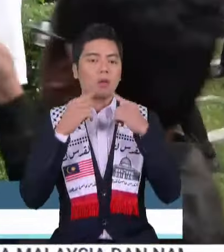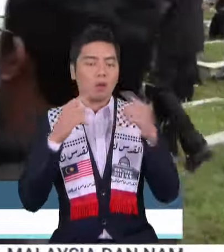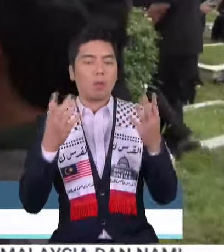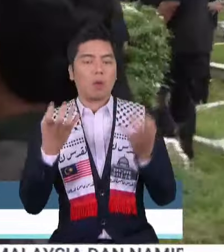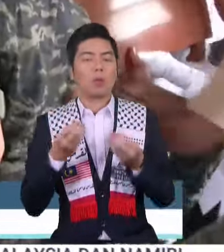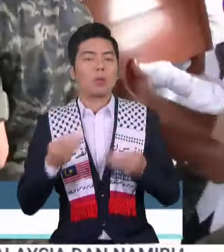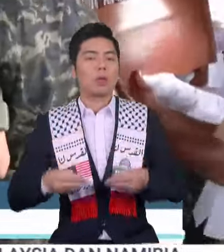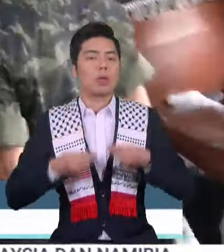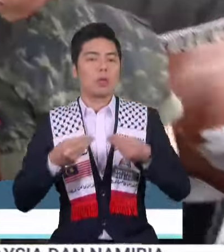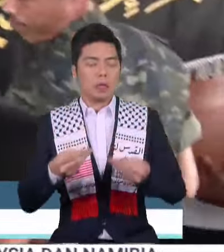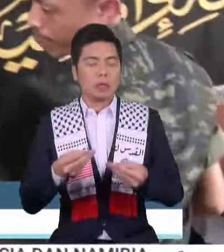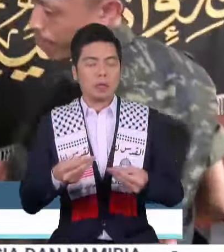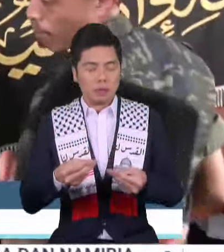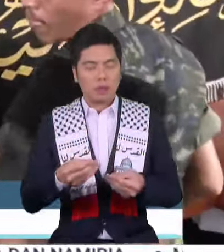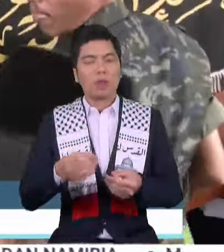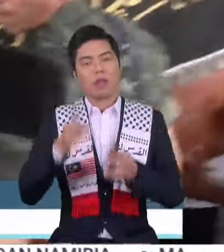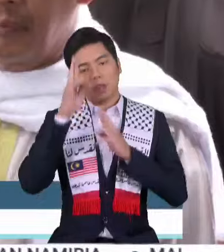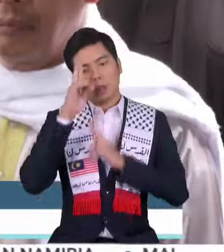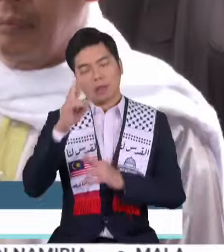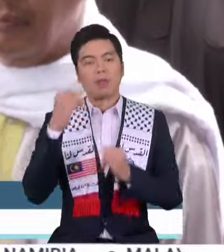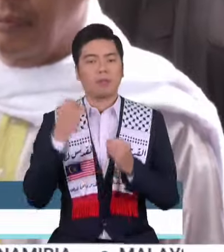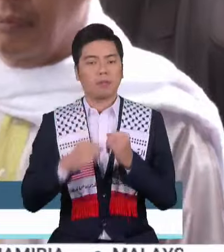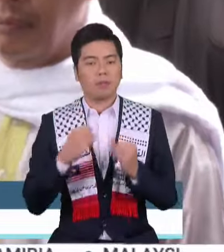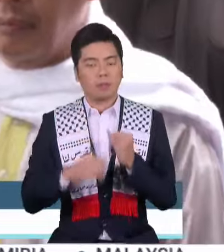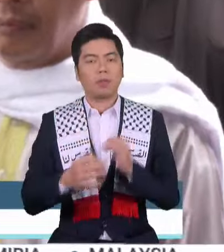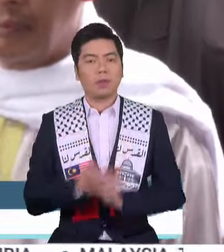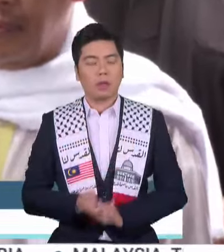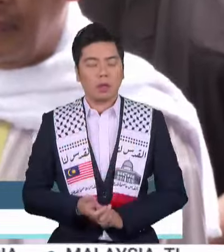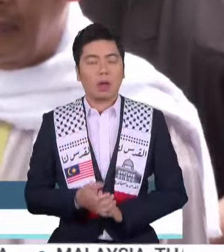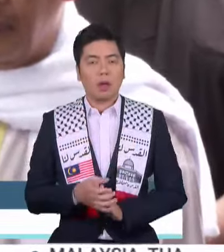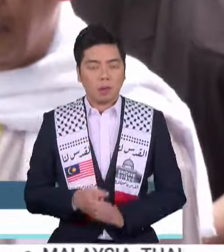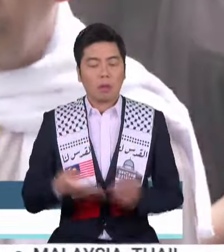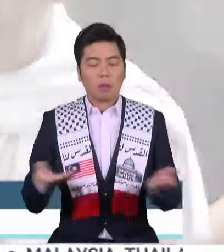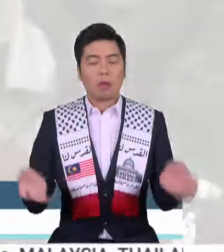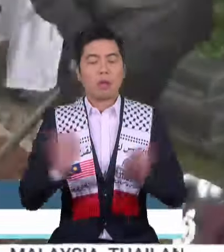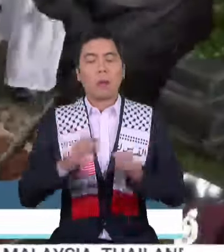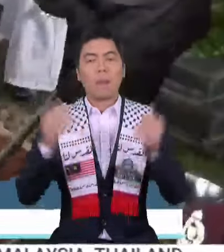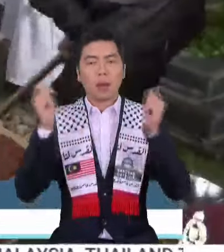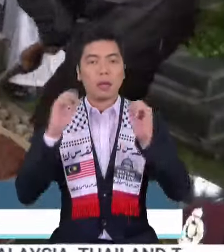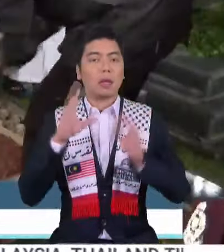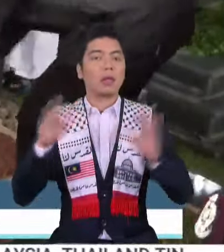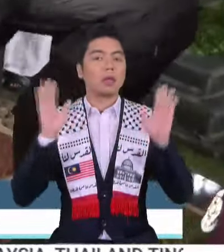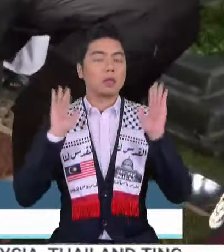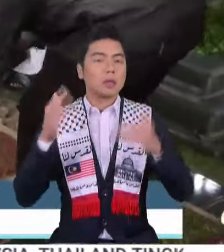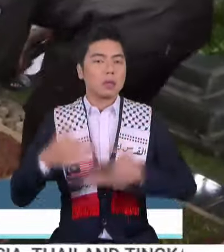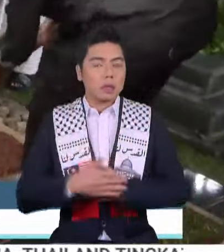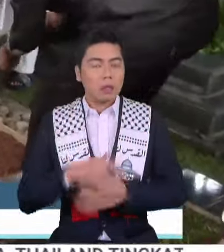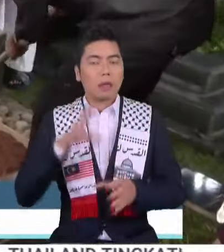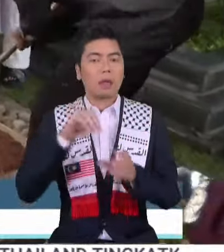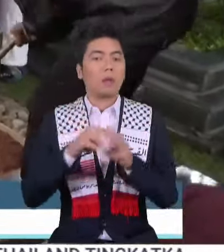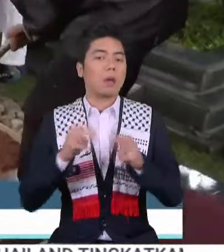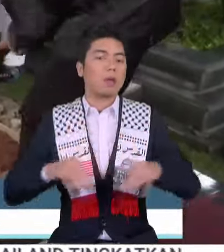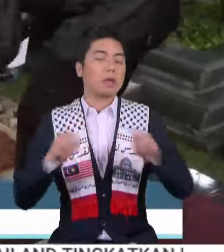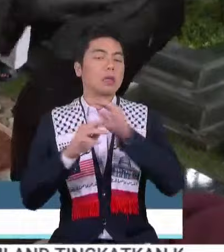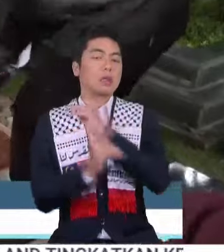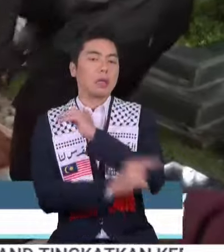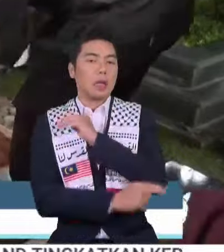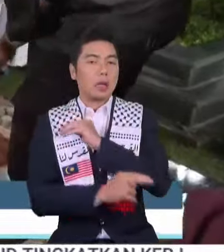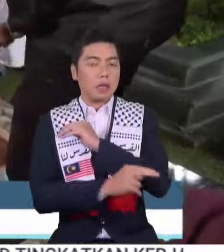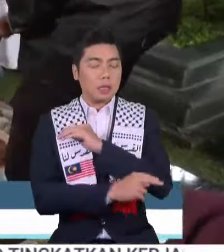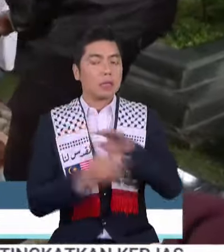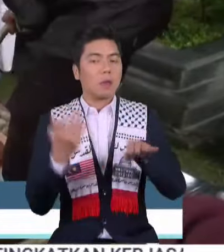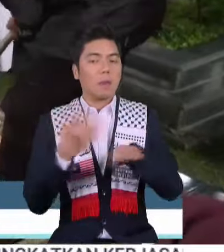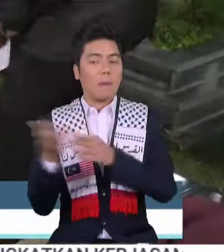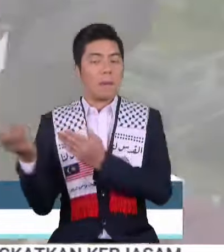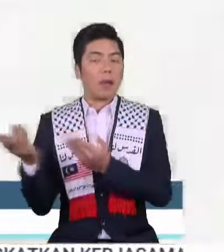mahu memberi penghormatan terakhir. Terdahulu jenazah dimandi, dikafan dan disembahyangkan di Masjid Negara selepas